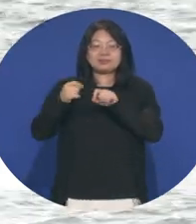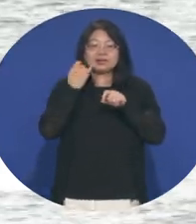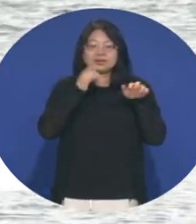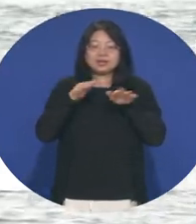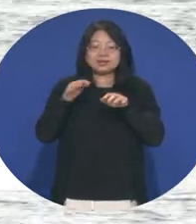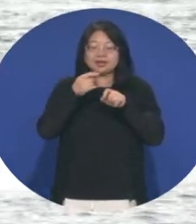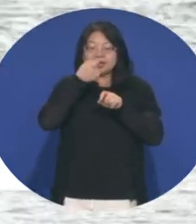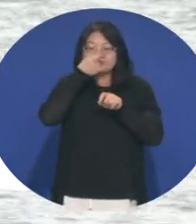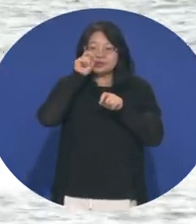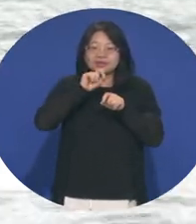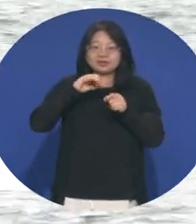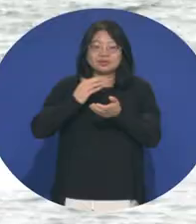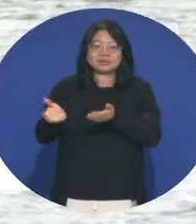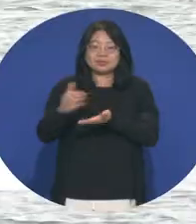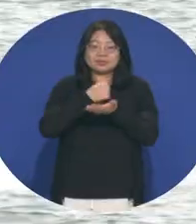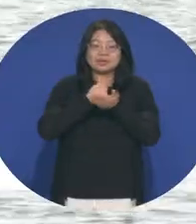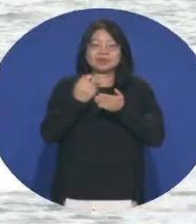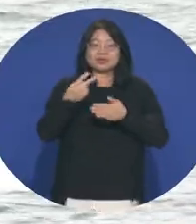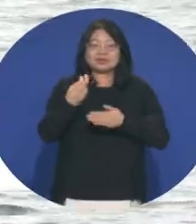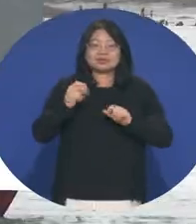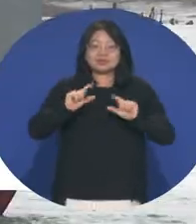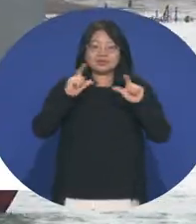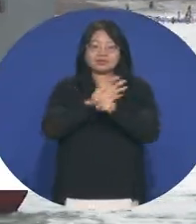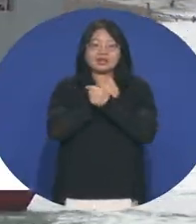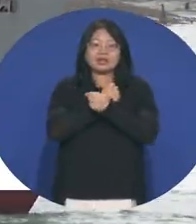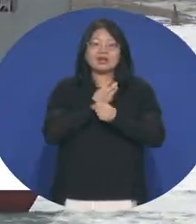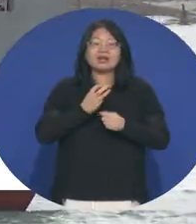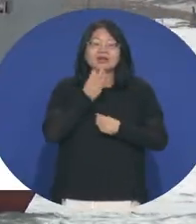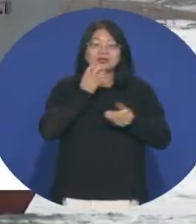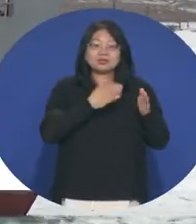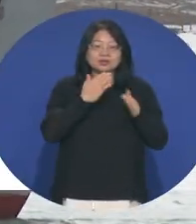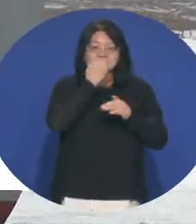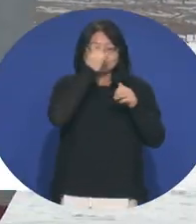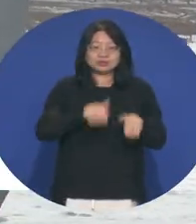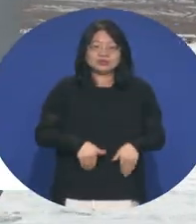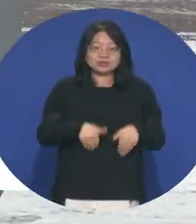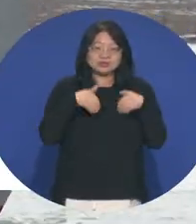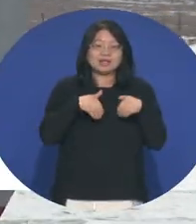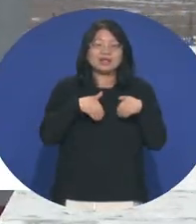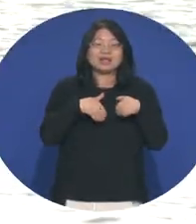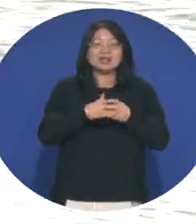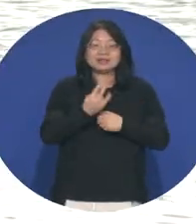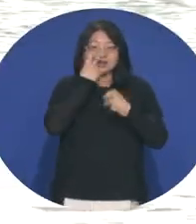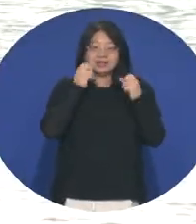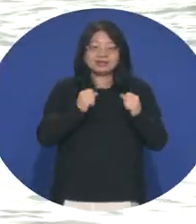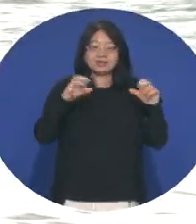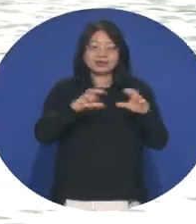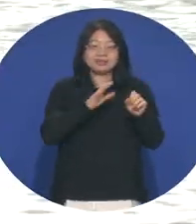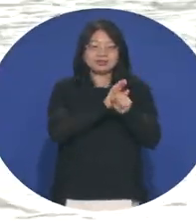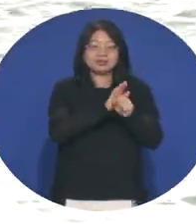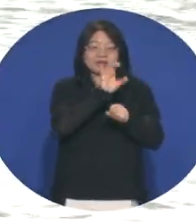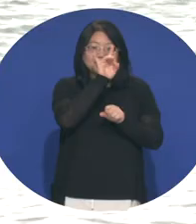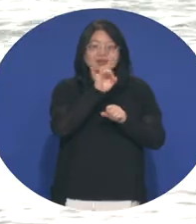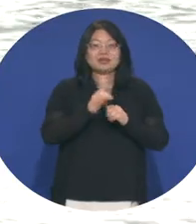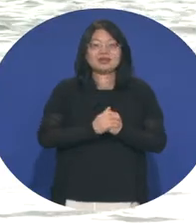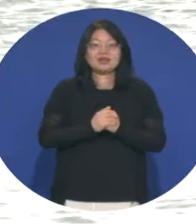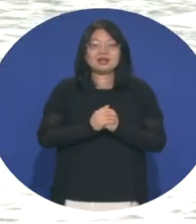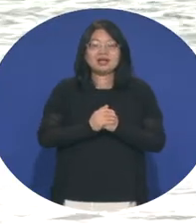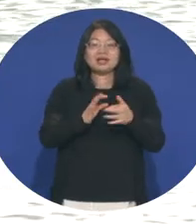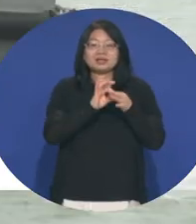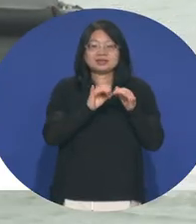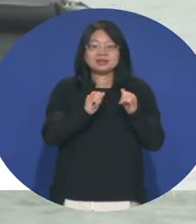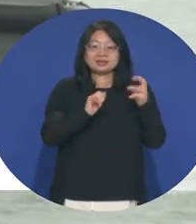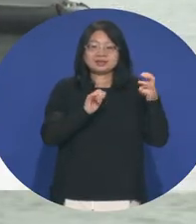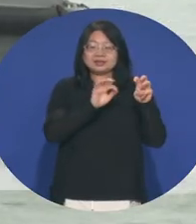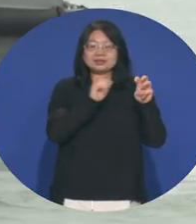수거했습니다. 이는 지난 2022년 체결한 경기충남 베이밸리 상생협력 업무협약 중 하나로 양지역 관계자